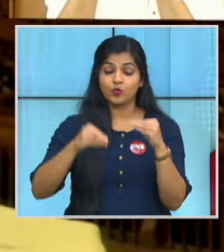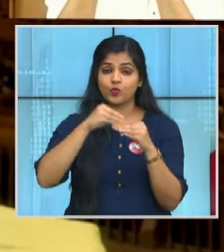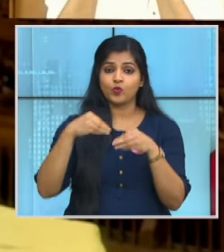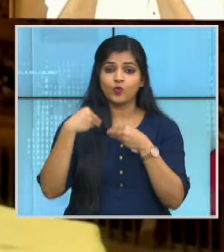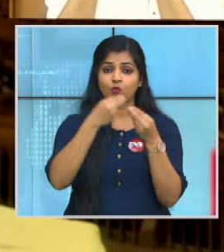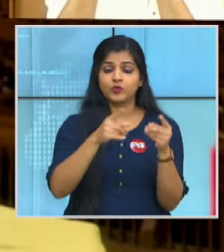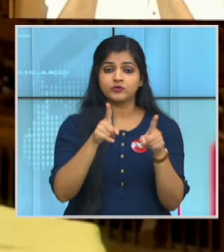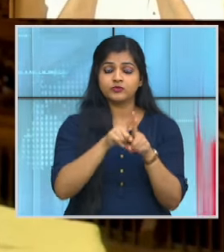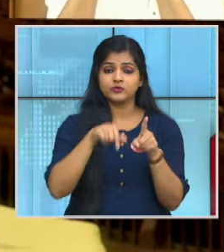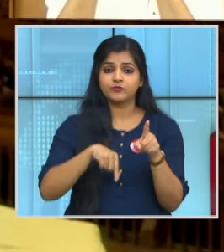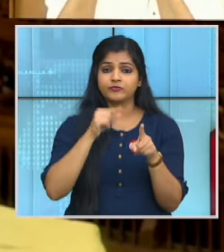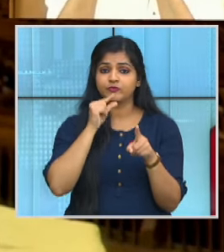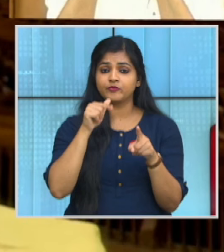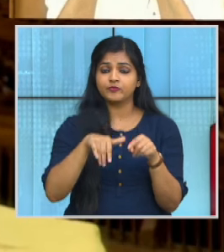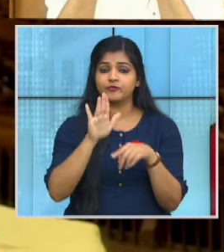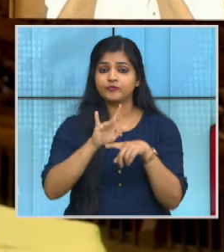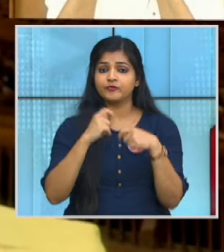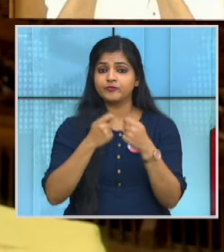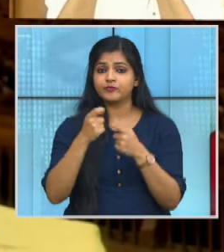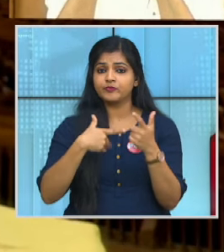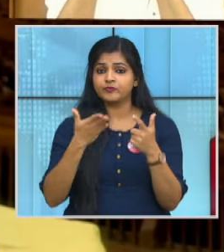നിലപാട് നിങ്ങൾ സ്വീകരിച്ചത്?